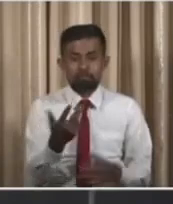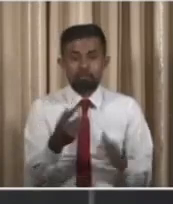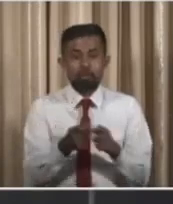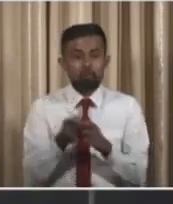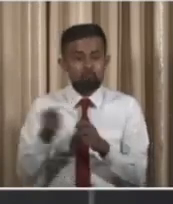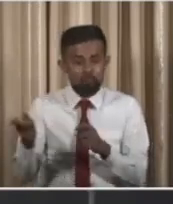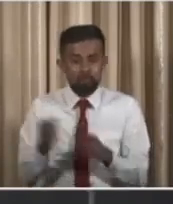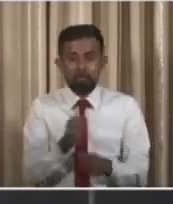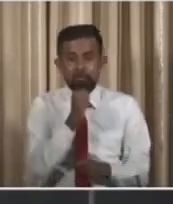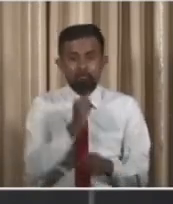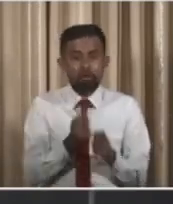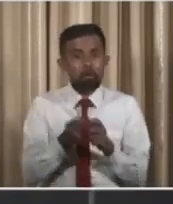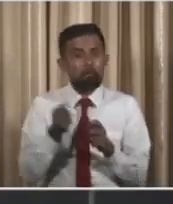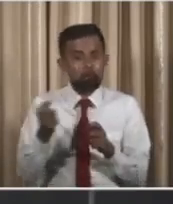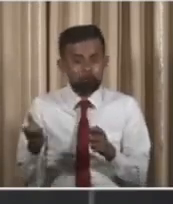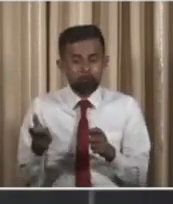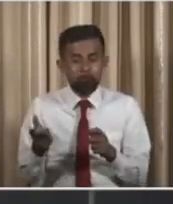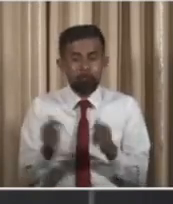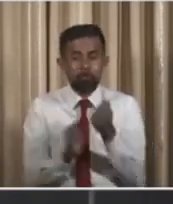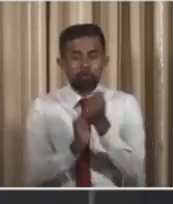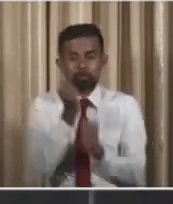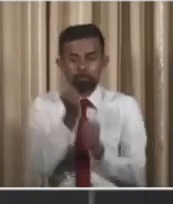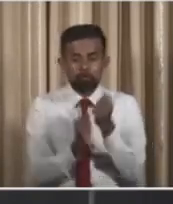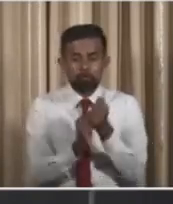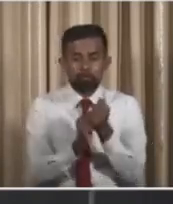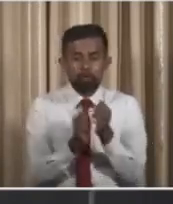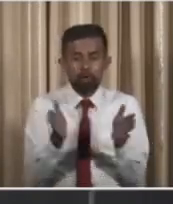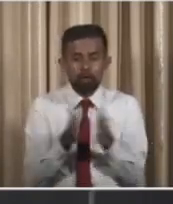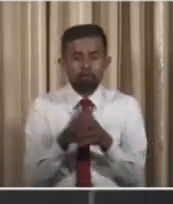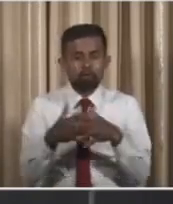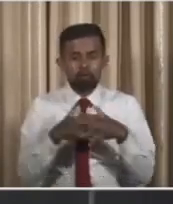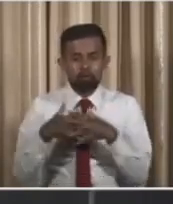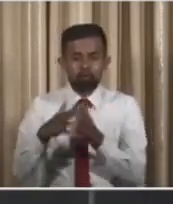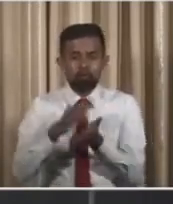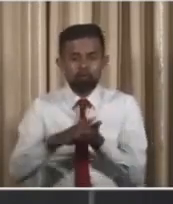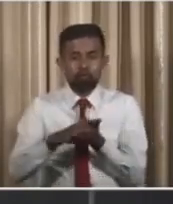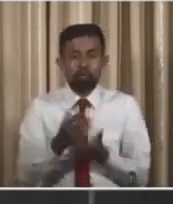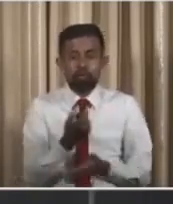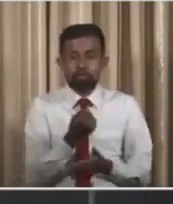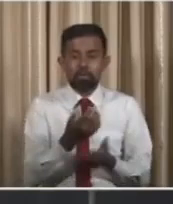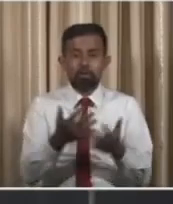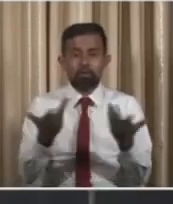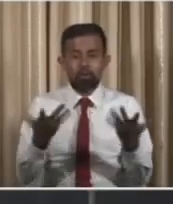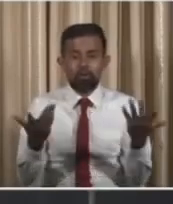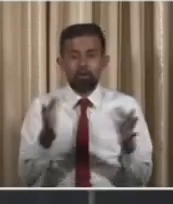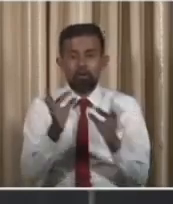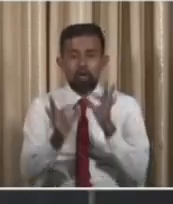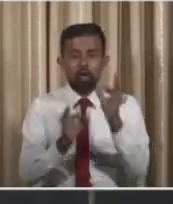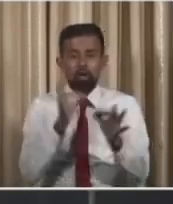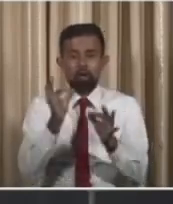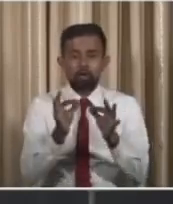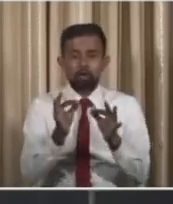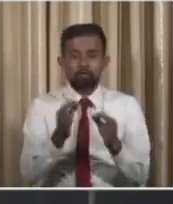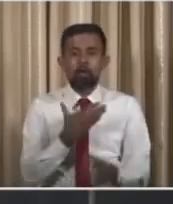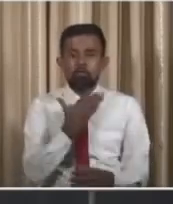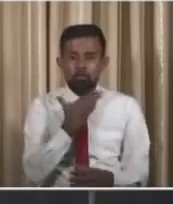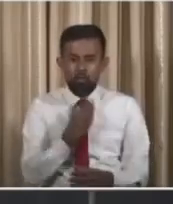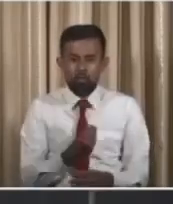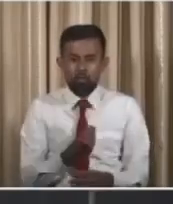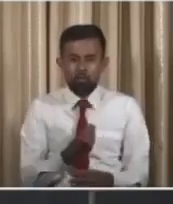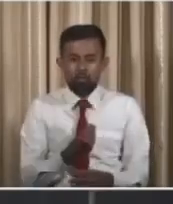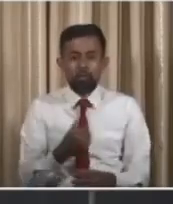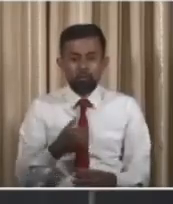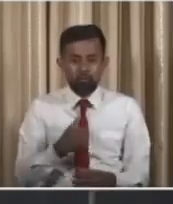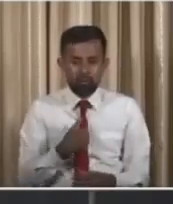gevi matat, wisrama wetup gevi matat, samudra tulat, wenat sahana dara gevi matat, salli netai kian kata, sattya novana bawa.